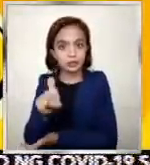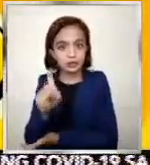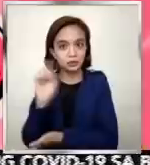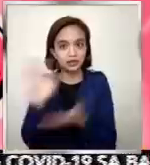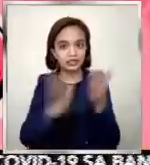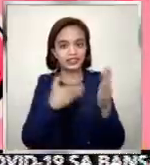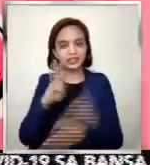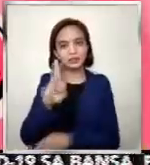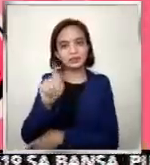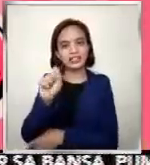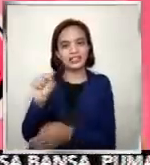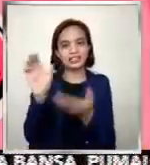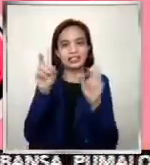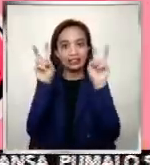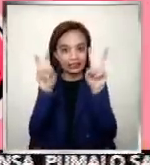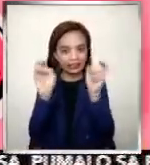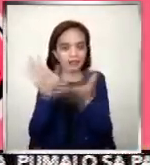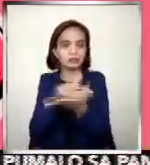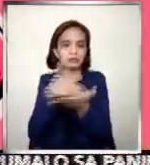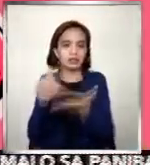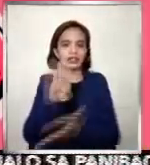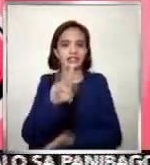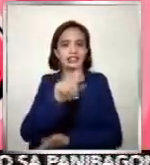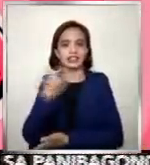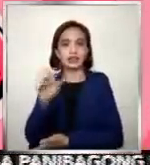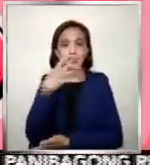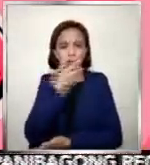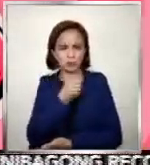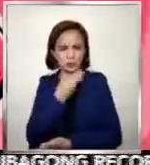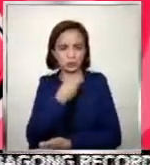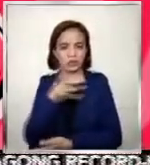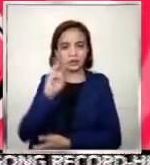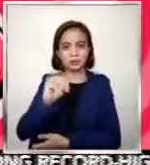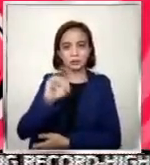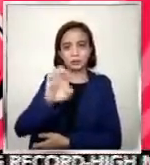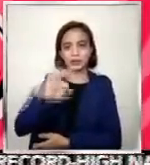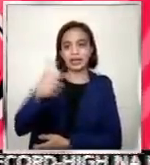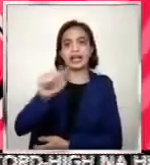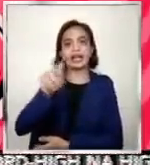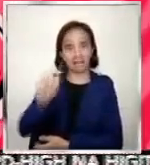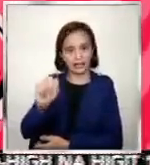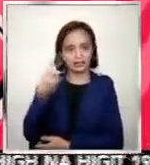Butter. Featured dito si Grammy-winning artist Megan Thee Stallion.